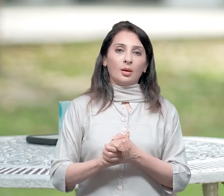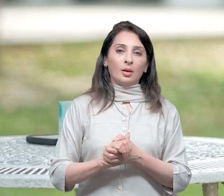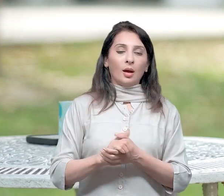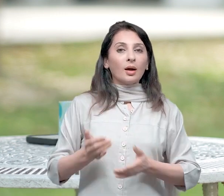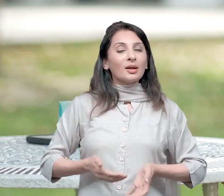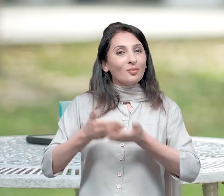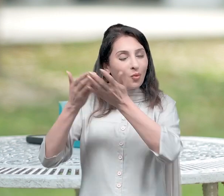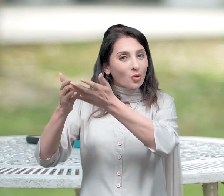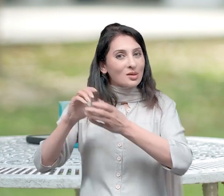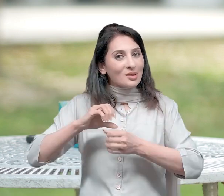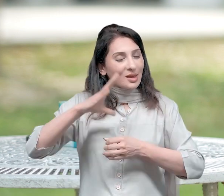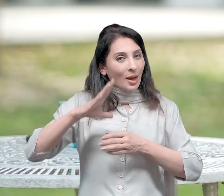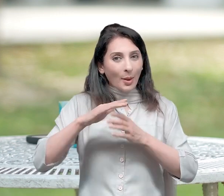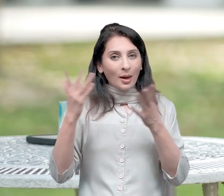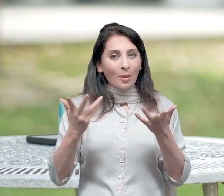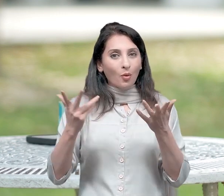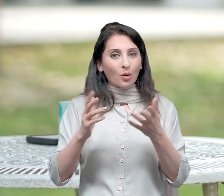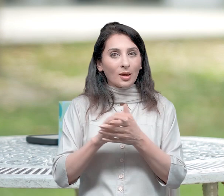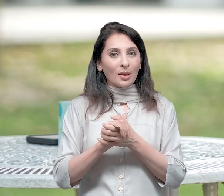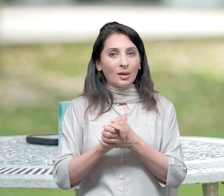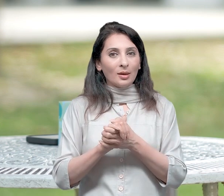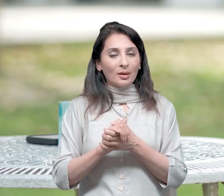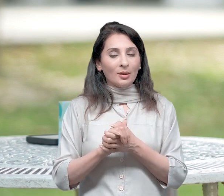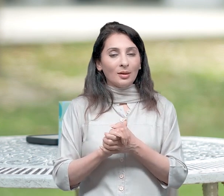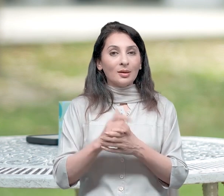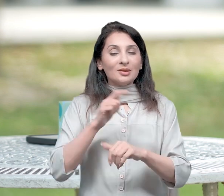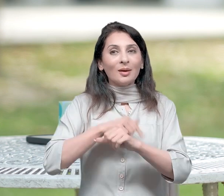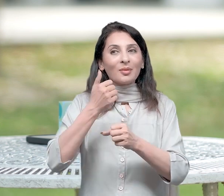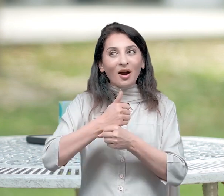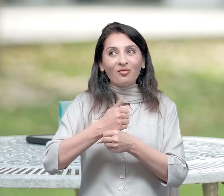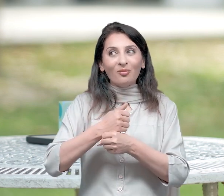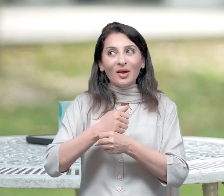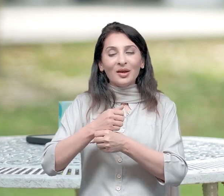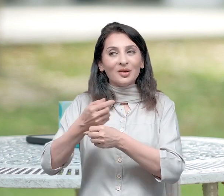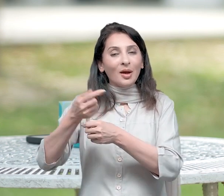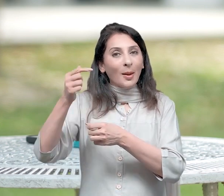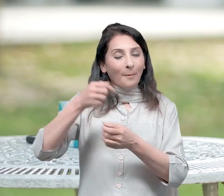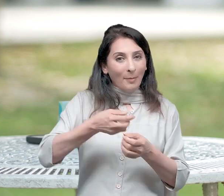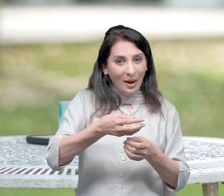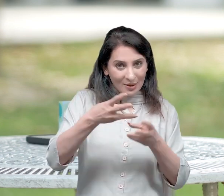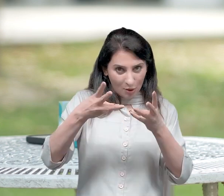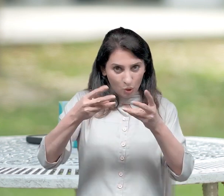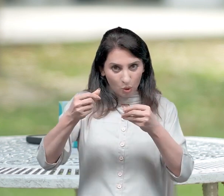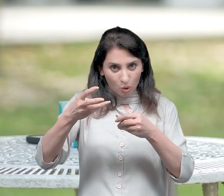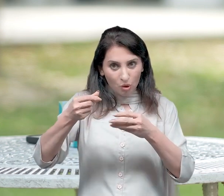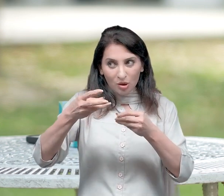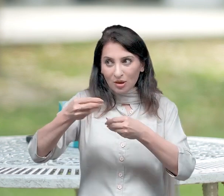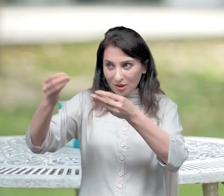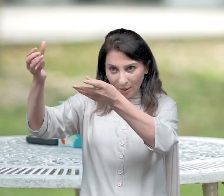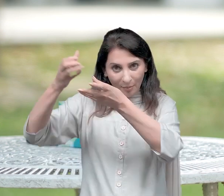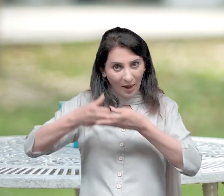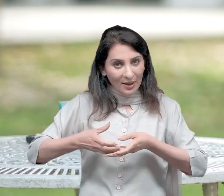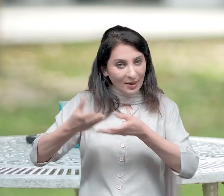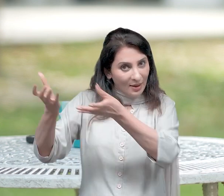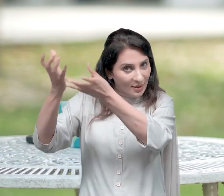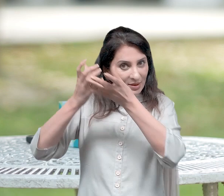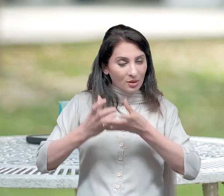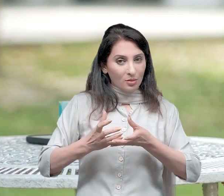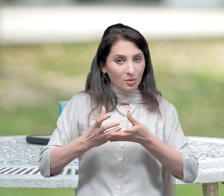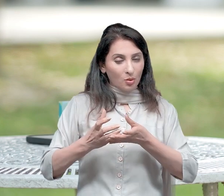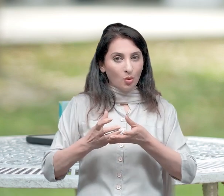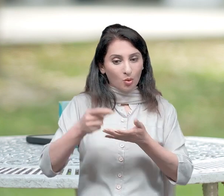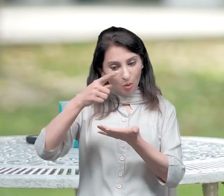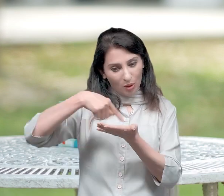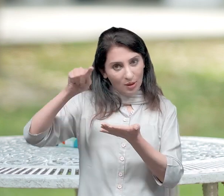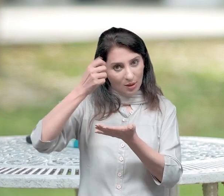گورنمنٹ را مٹیریل کے لیے ایل سیز وغیرہ جو بھی ہے ان کو اجازت دے گی. ایک